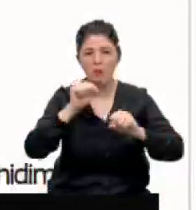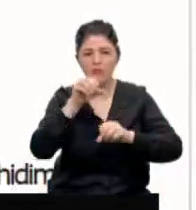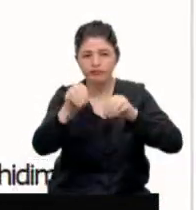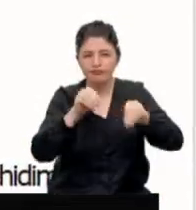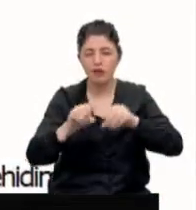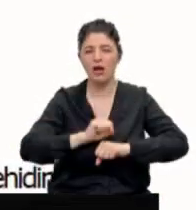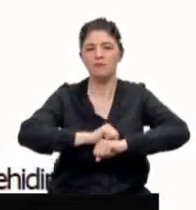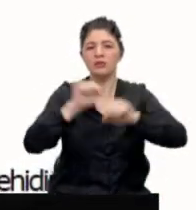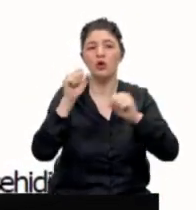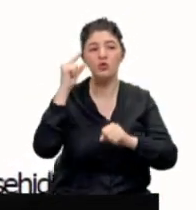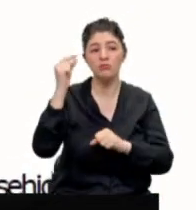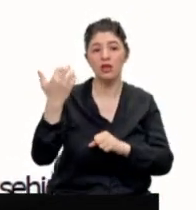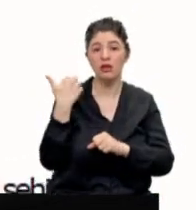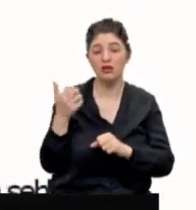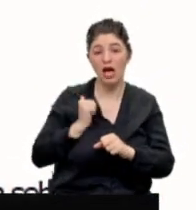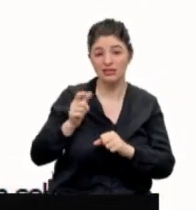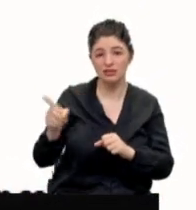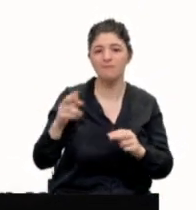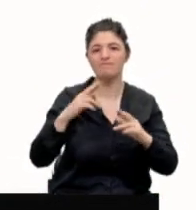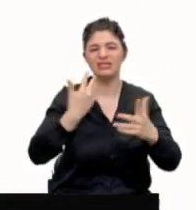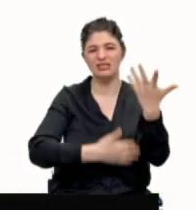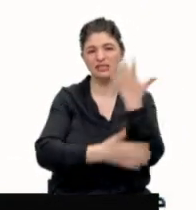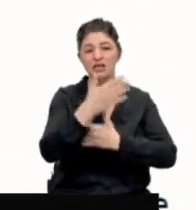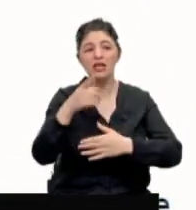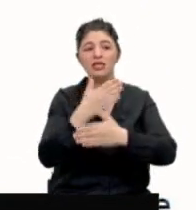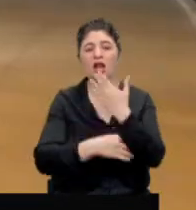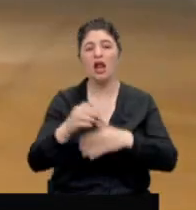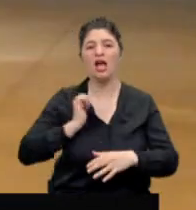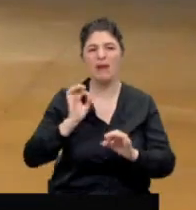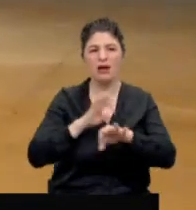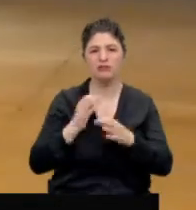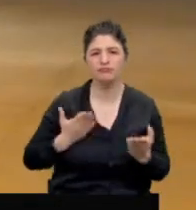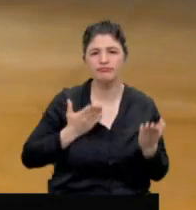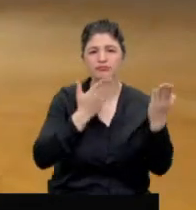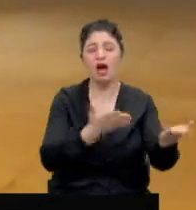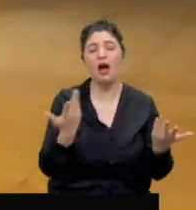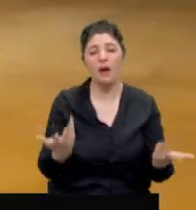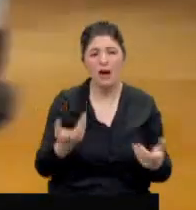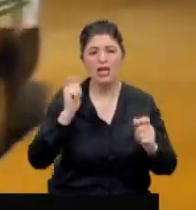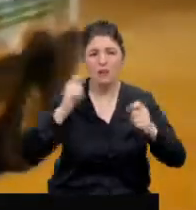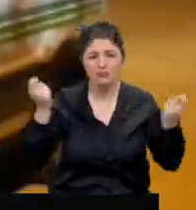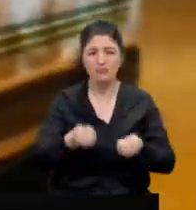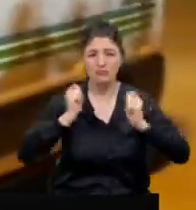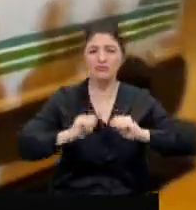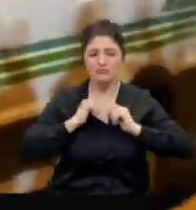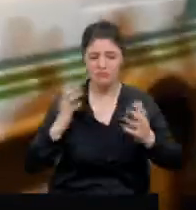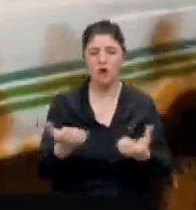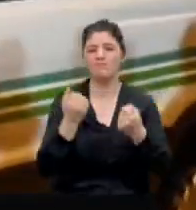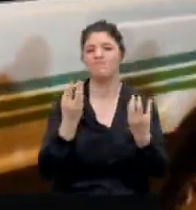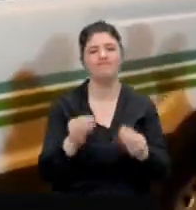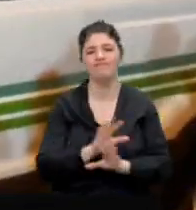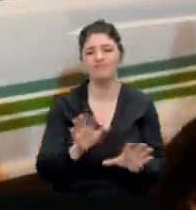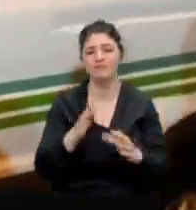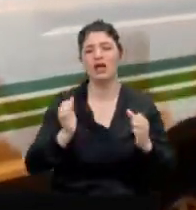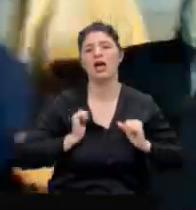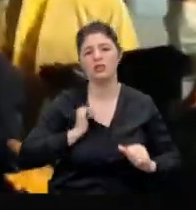patlayıcının patlamasıyla uzman çavuş Aygün Çakar yaralandı. Yaralı Mehmetçik hemen hastaneye kaldırıldı ancak yapılan tüm müdahaleye rağmen